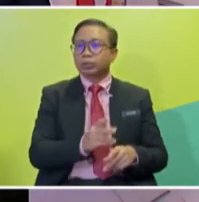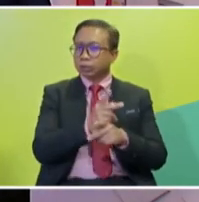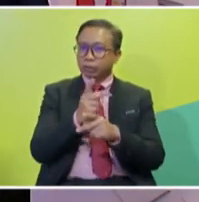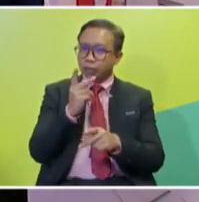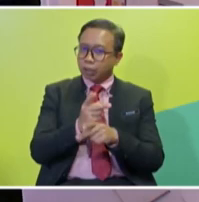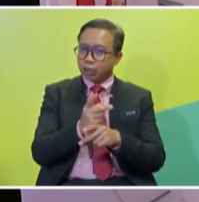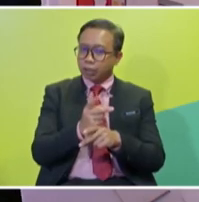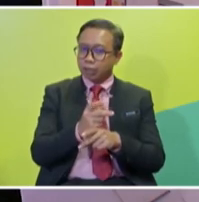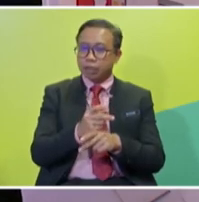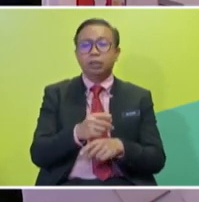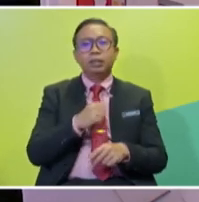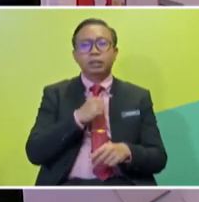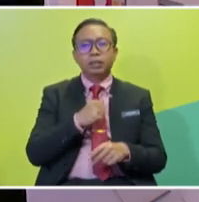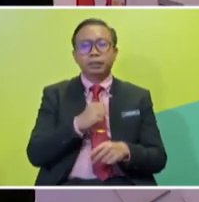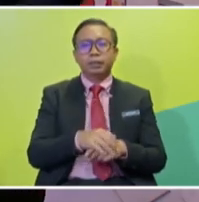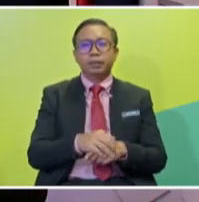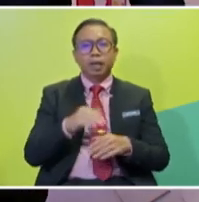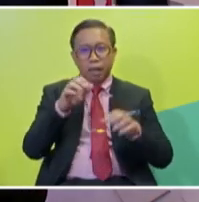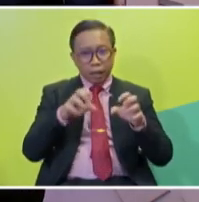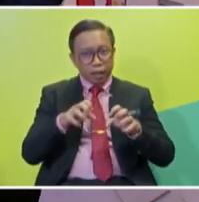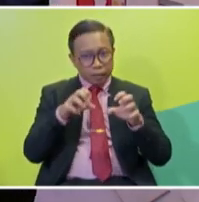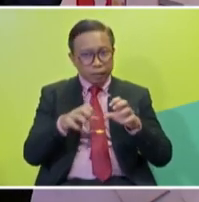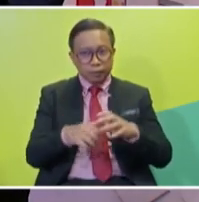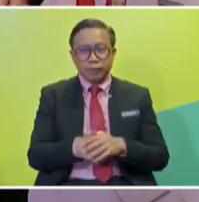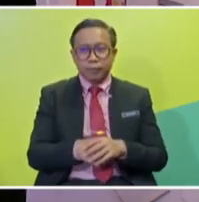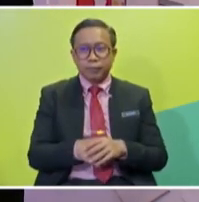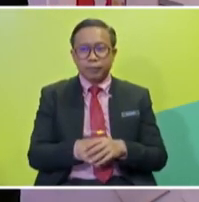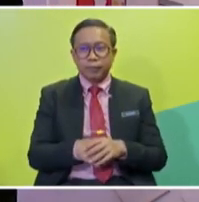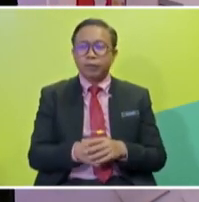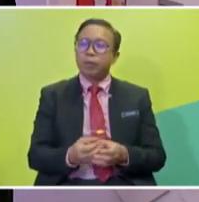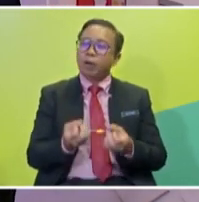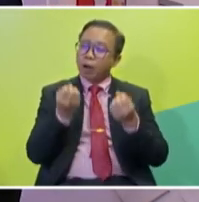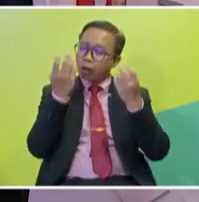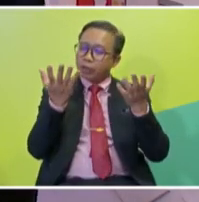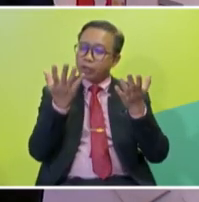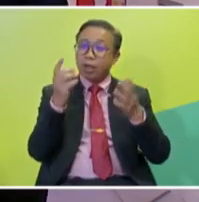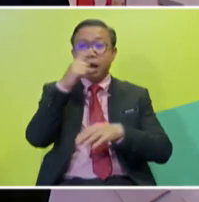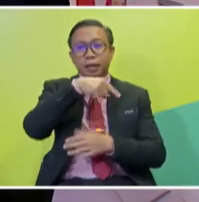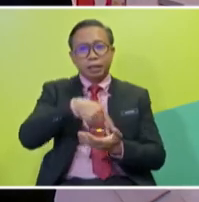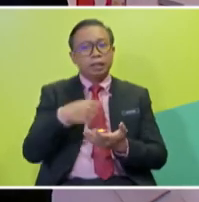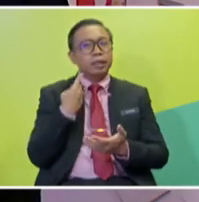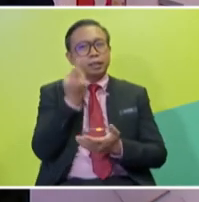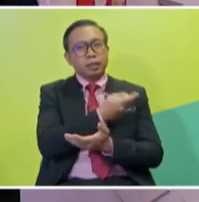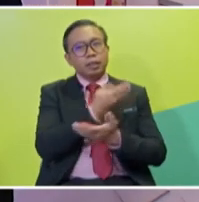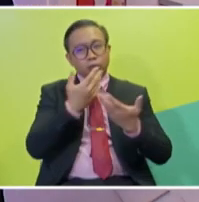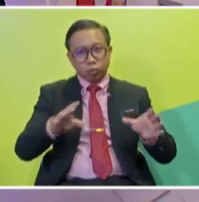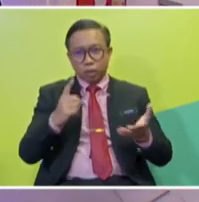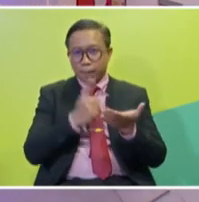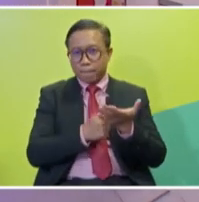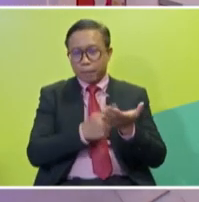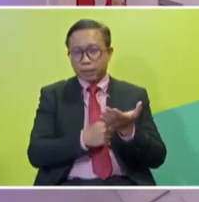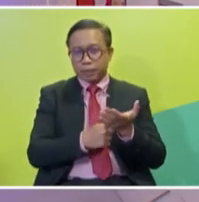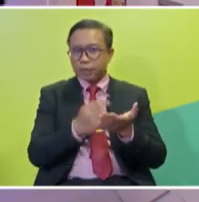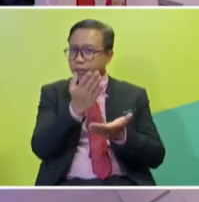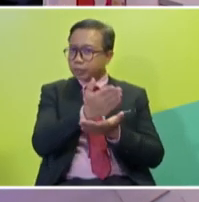contohnya macam anjing kita pelihara jadi kalau kita perincian terlalu banyak dan hal ini kita bincangkan berkaitan dengan